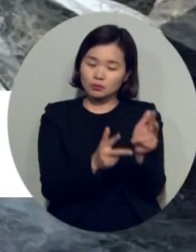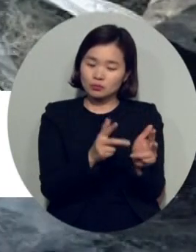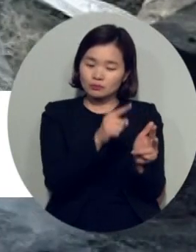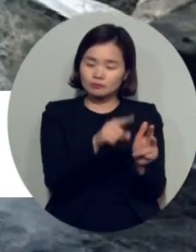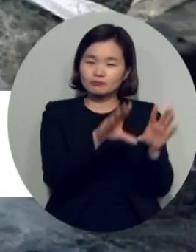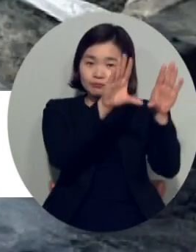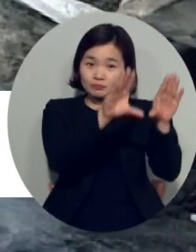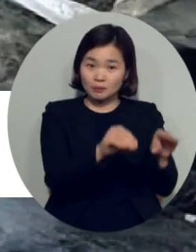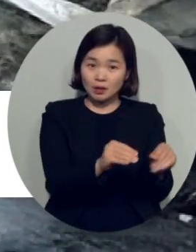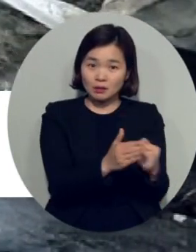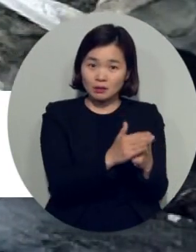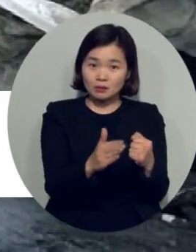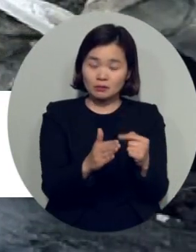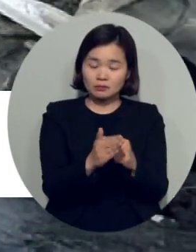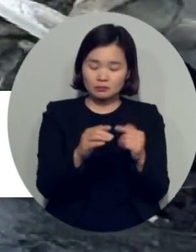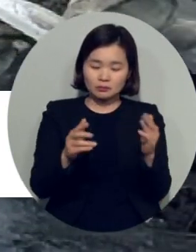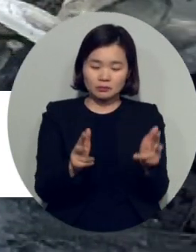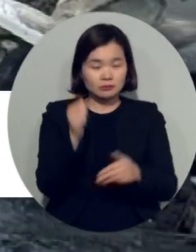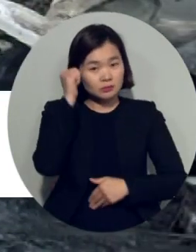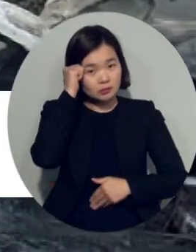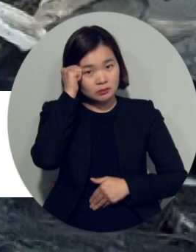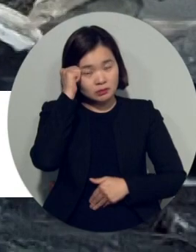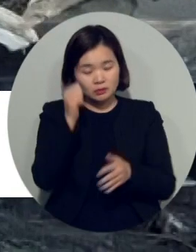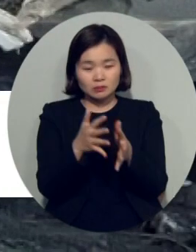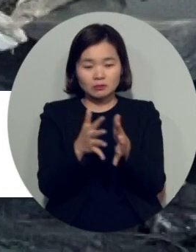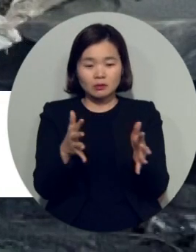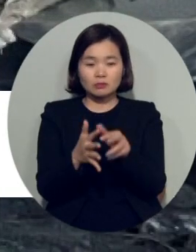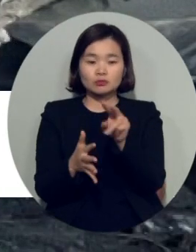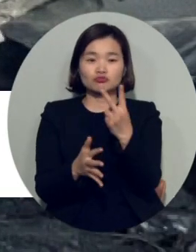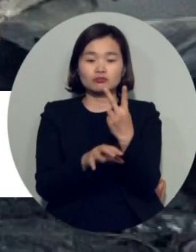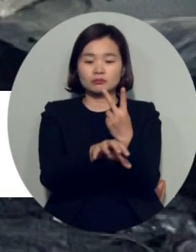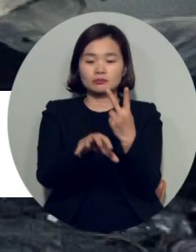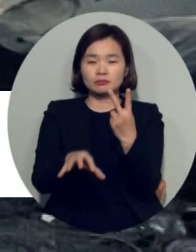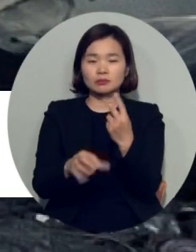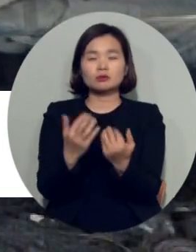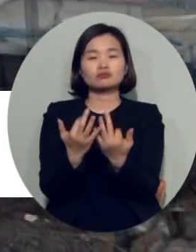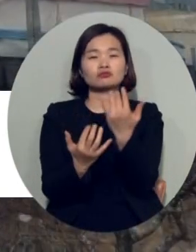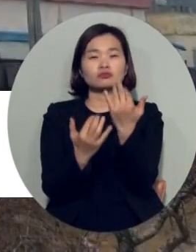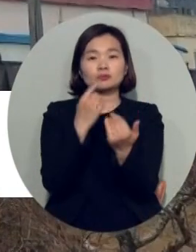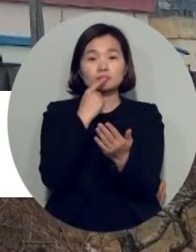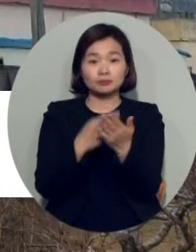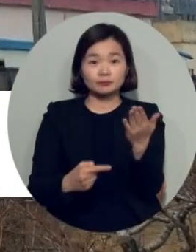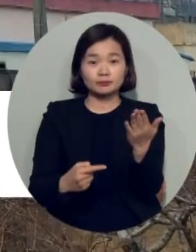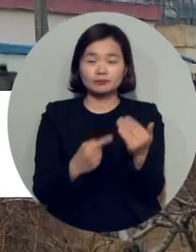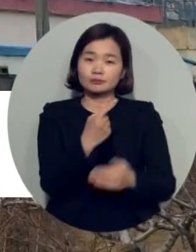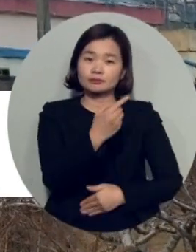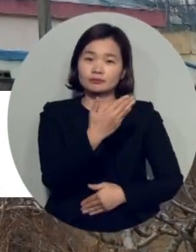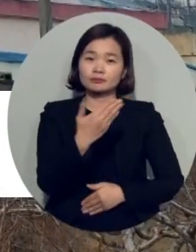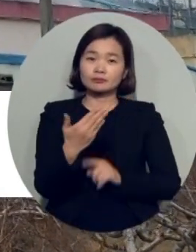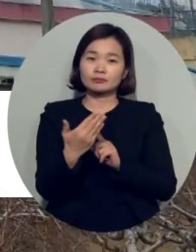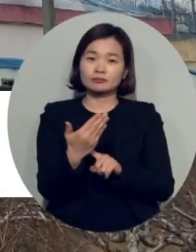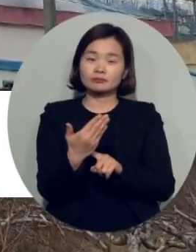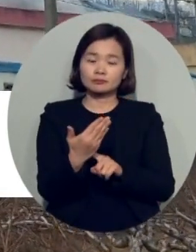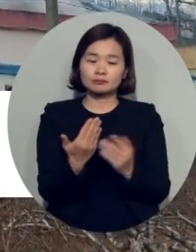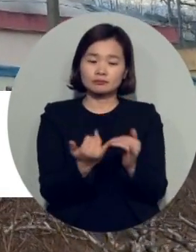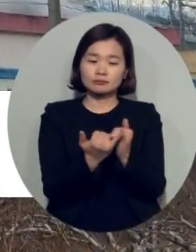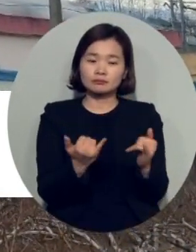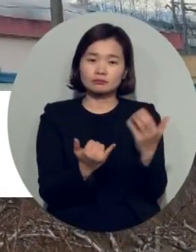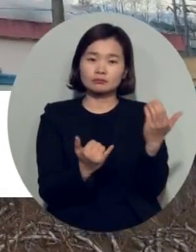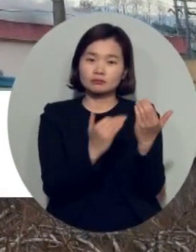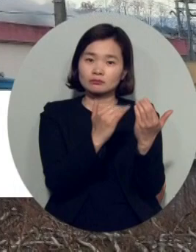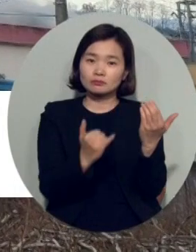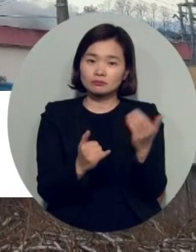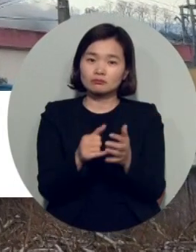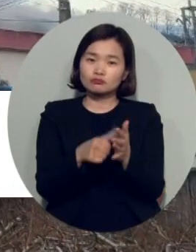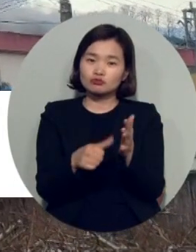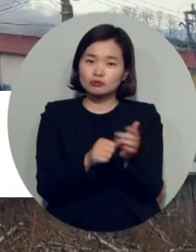개동이 전소되고 공장 기숙사와 건물 두 개동 일부가 불에 탔습니다. 소방당국은 인력 90여 명,